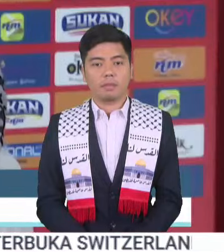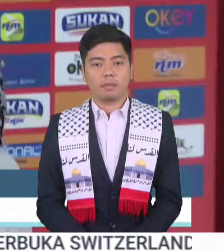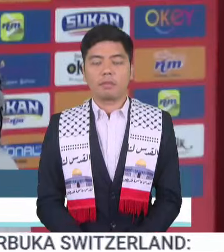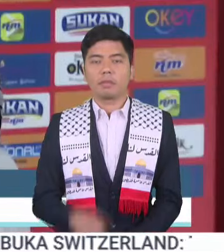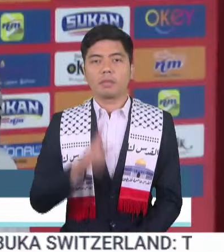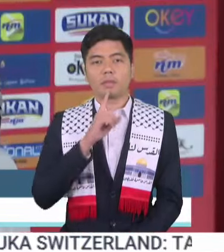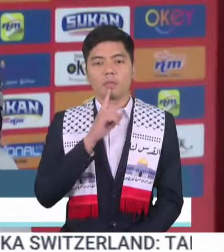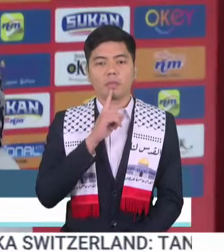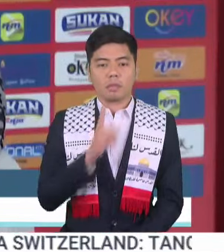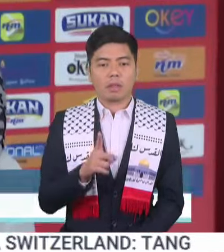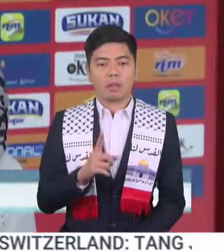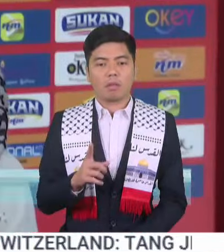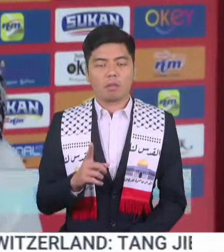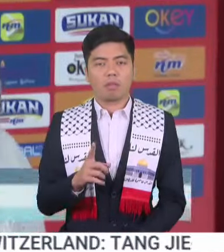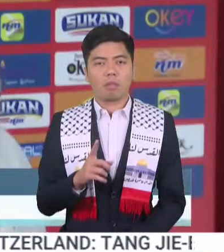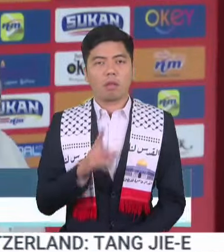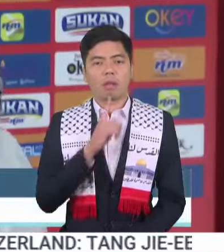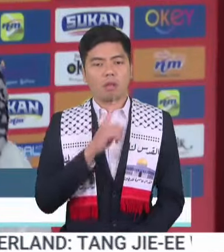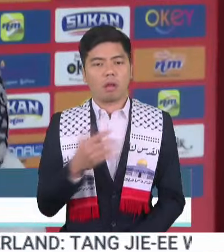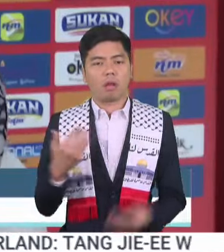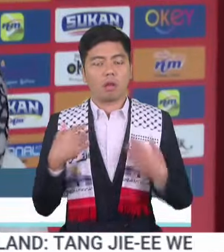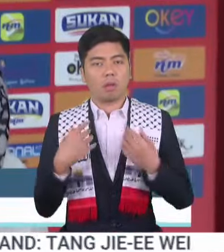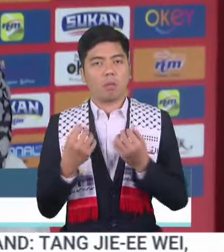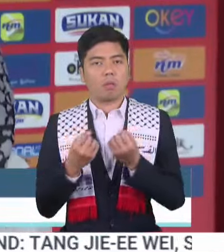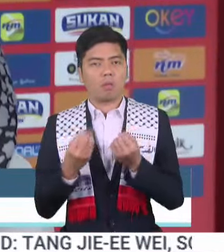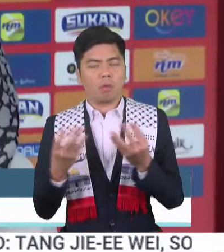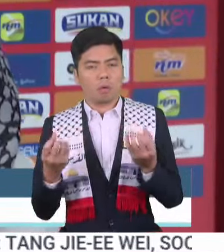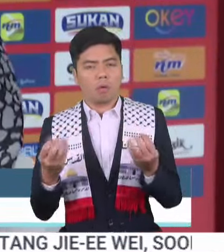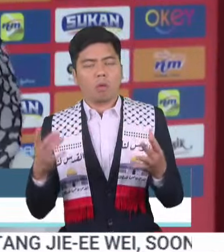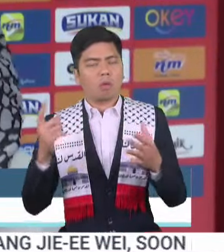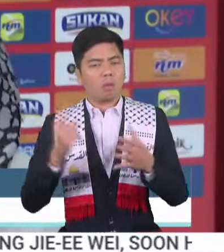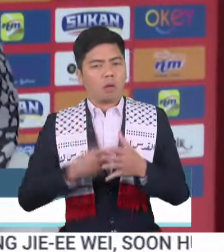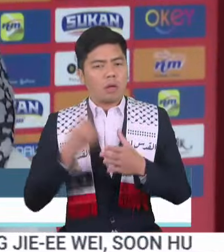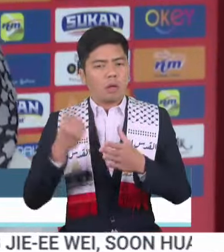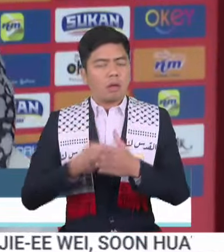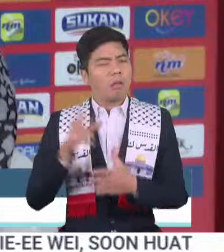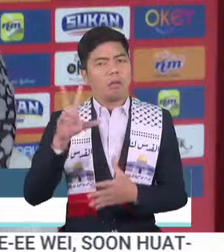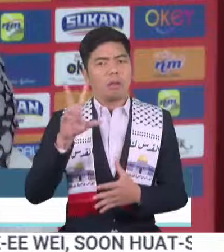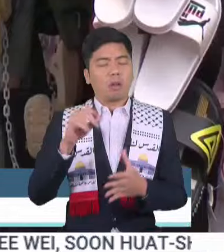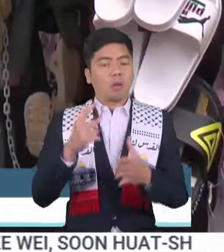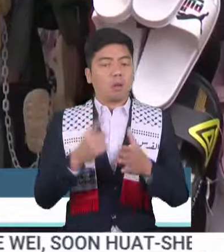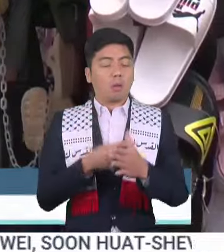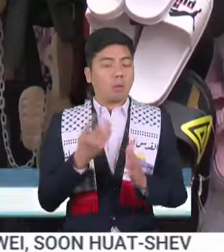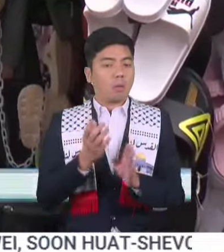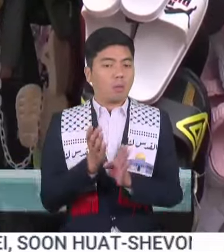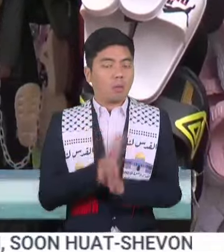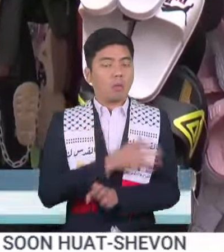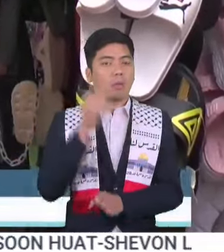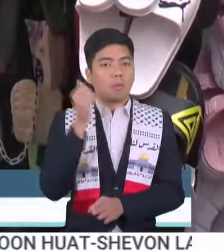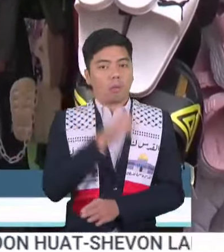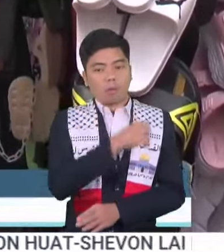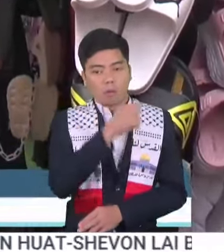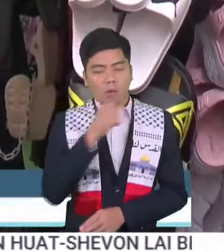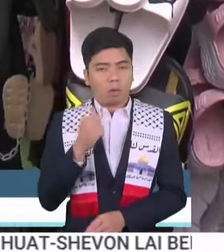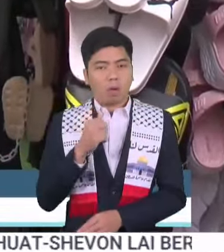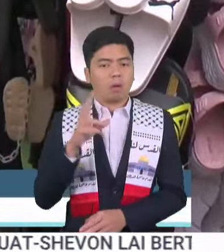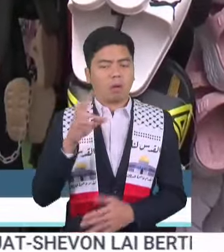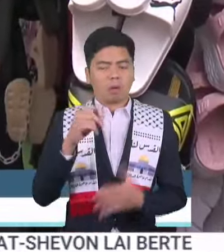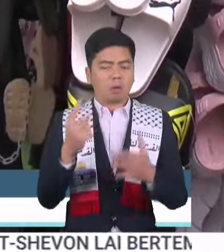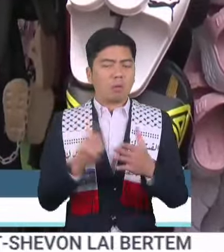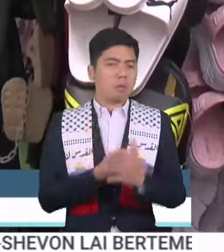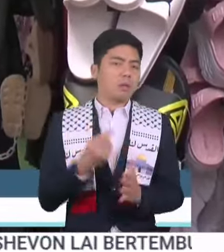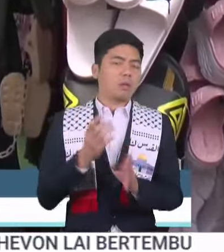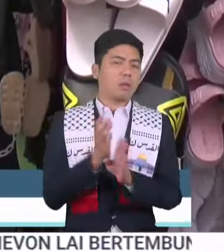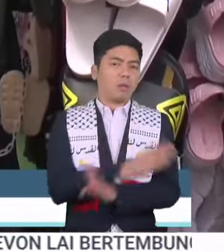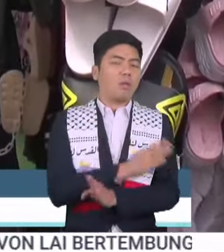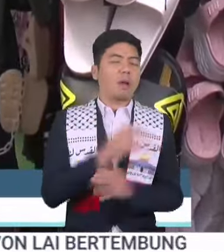Benarnya seawal ni maksudnya beberapa bulan, bukannya sebulan sebelum puasa, bukannya sebulan sebelum raya.